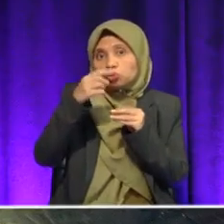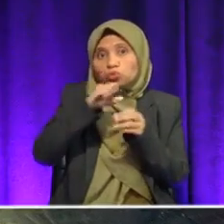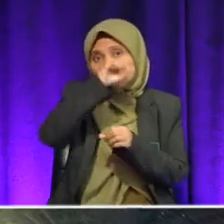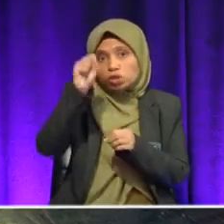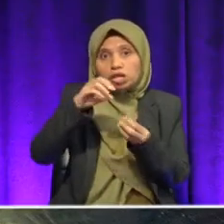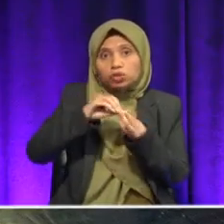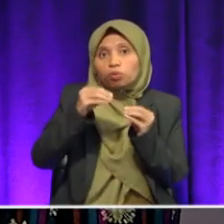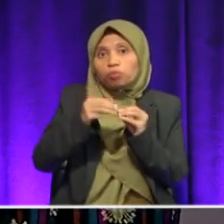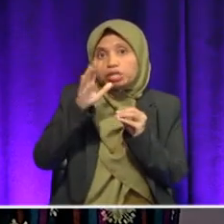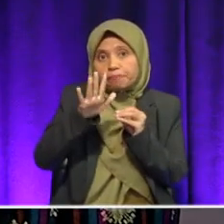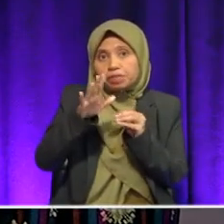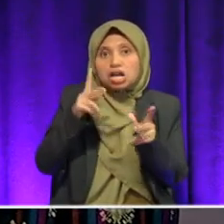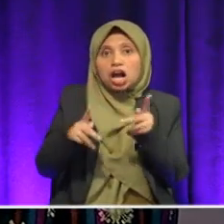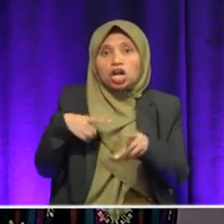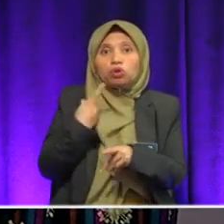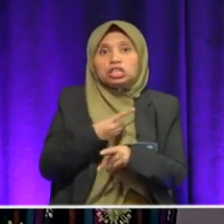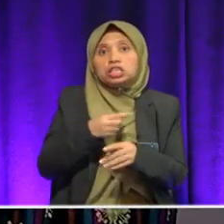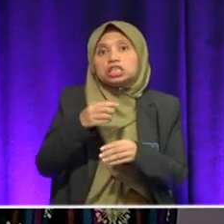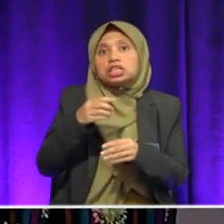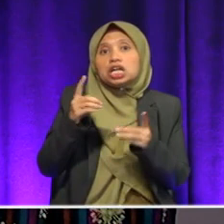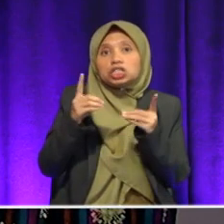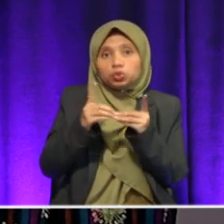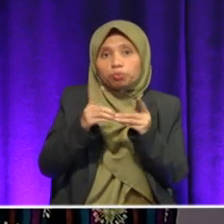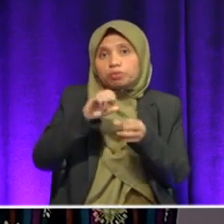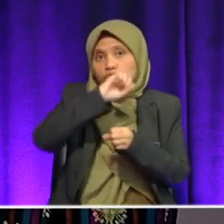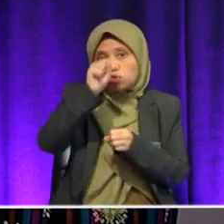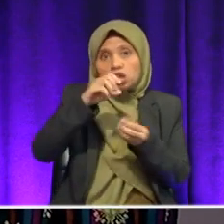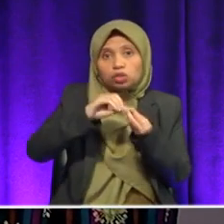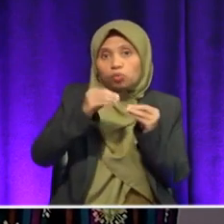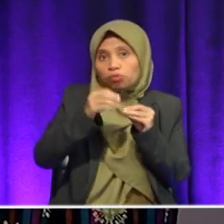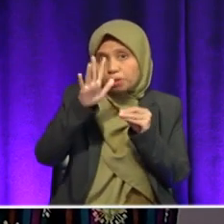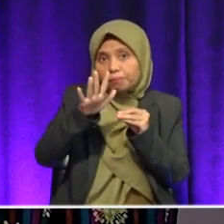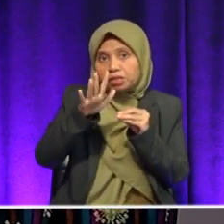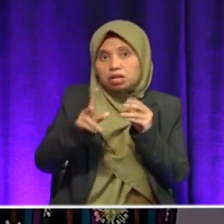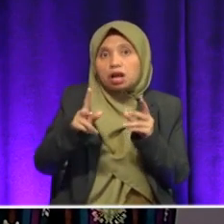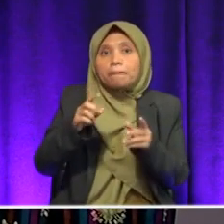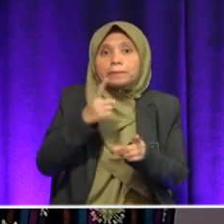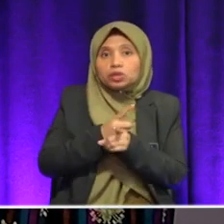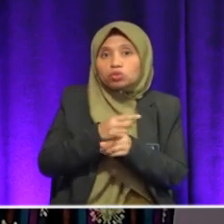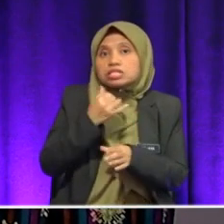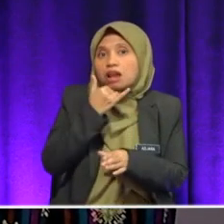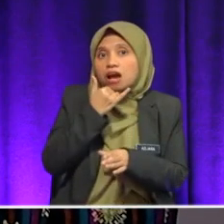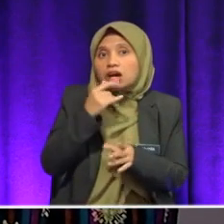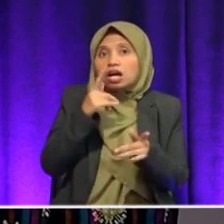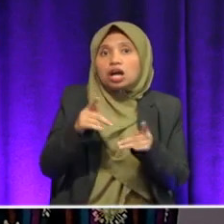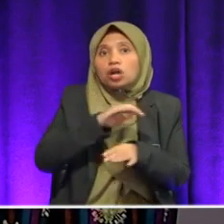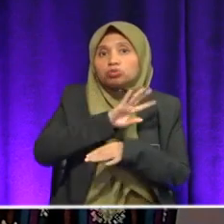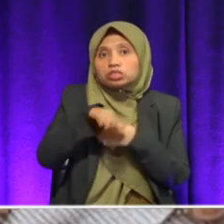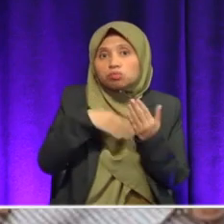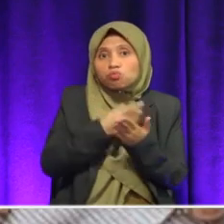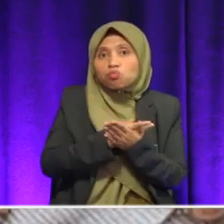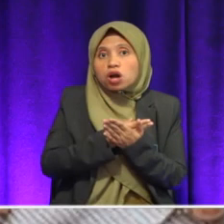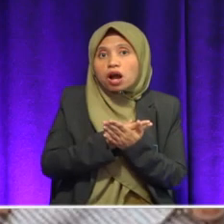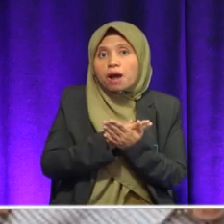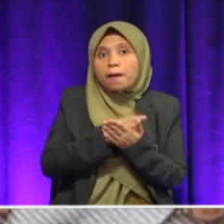kalau kita jumpa soalnya yang tadi kan betul dengan salah nih kalau jawab semua betul tak yang